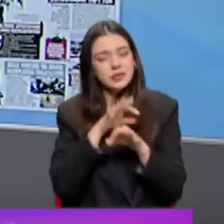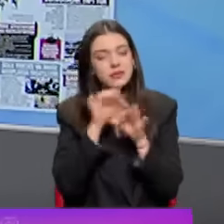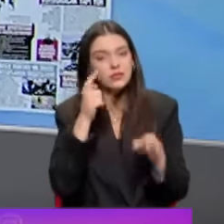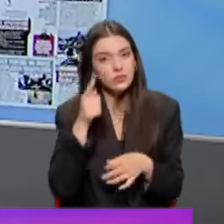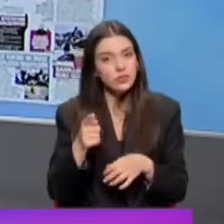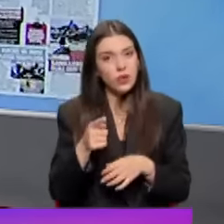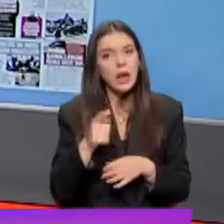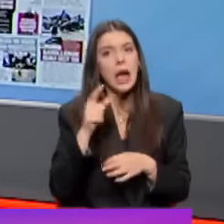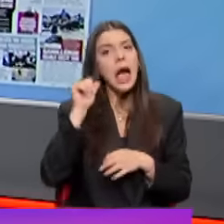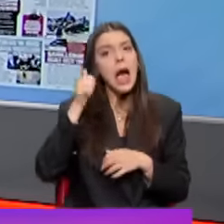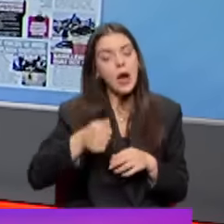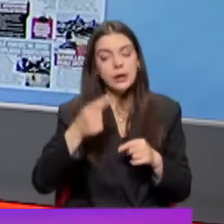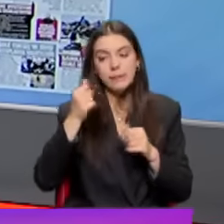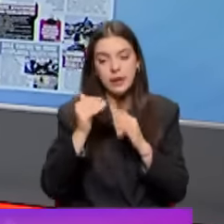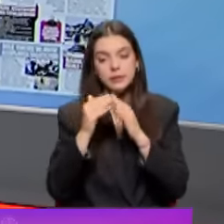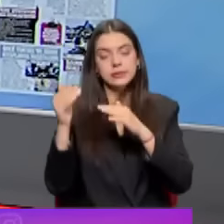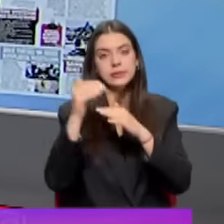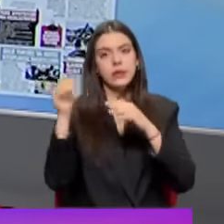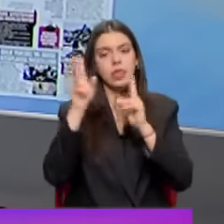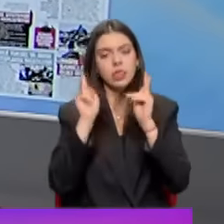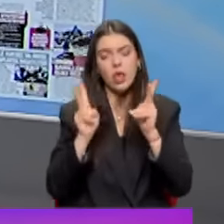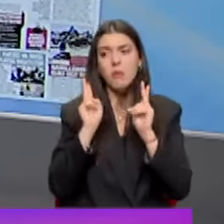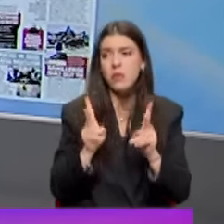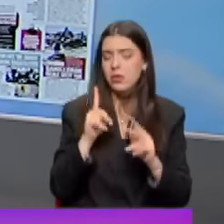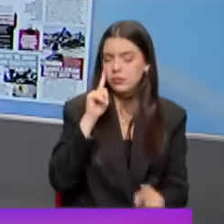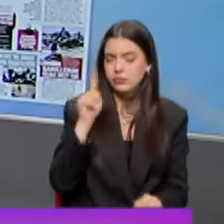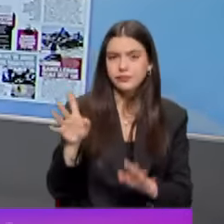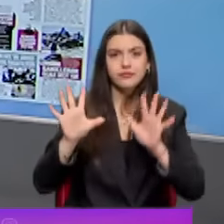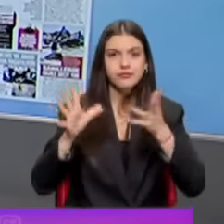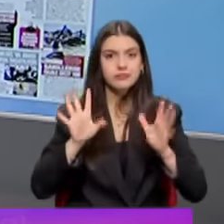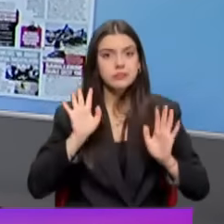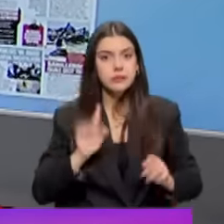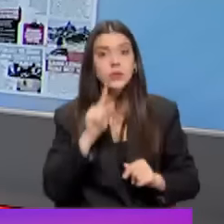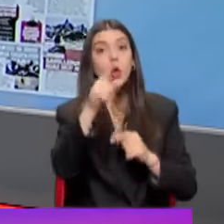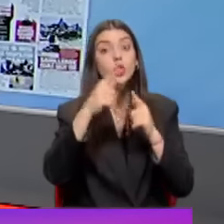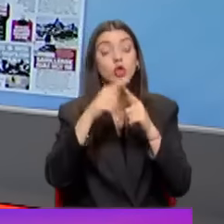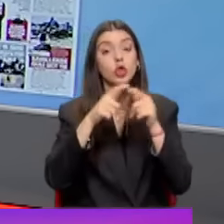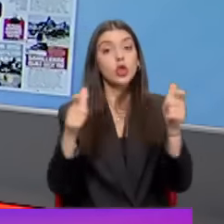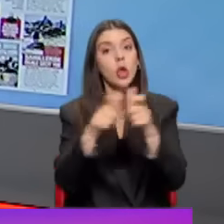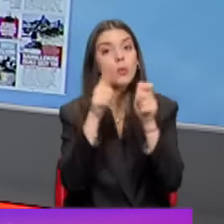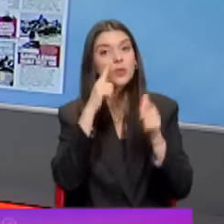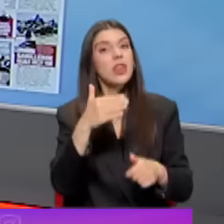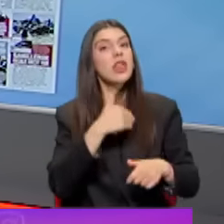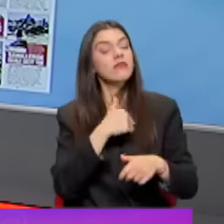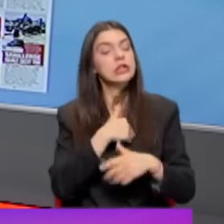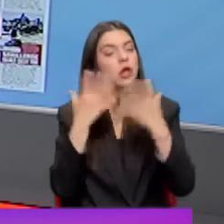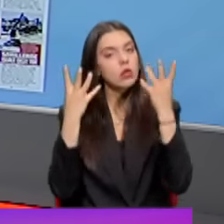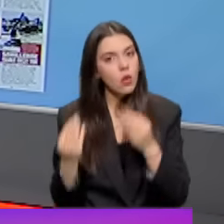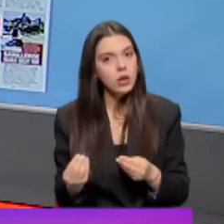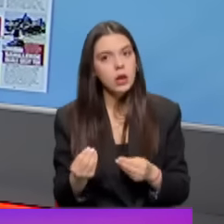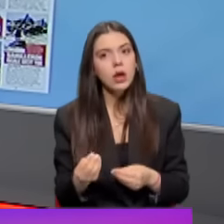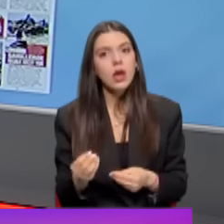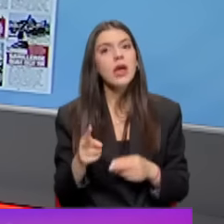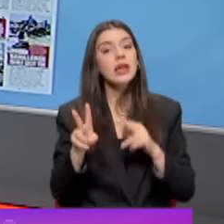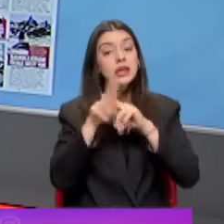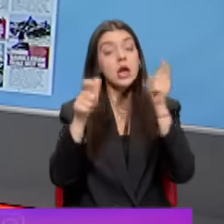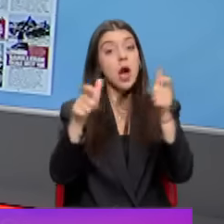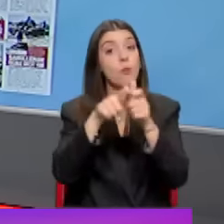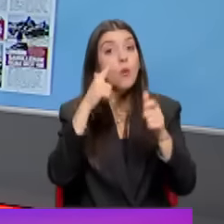her Geçen gün biraz daha normalleşen bir meseleye dönüştüğü için gerek Toplumsal olarak vicdani olarak Eee kamuoyu